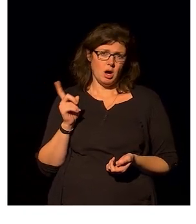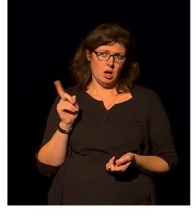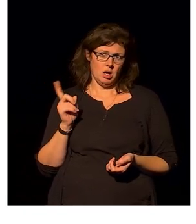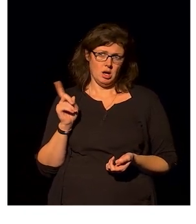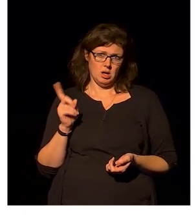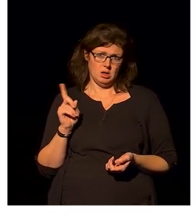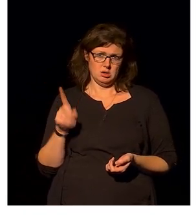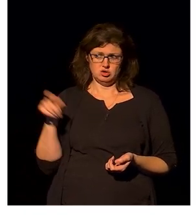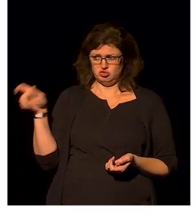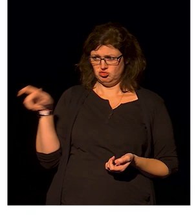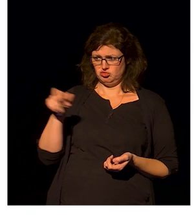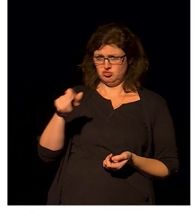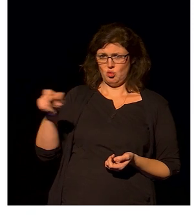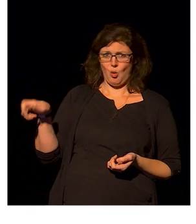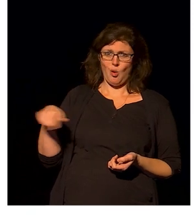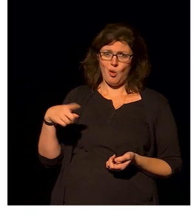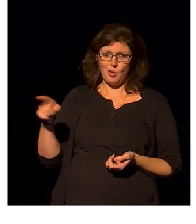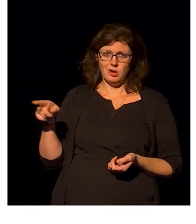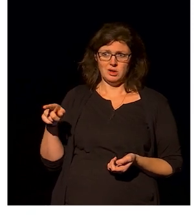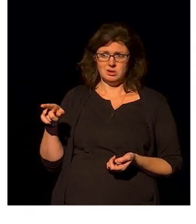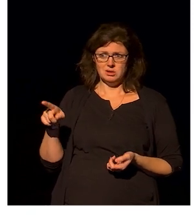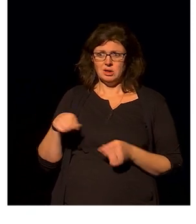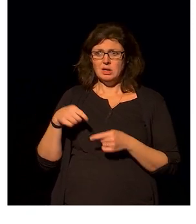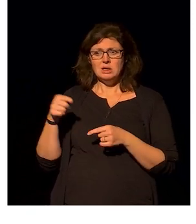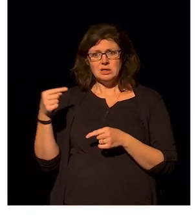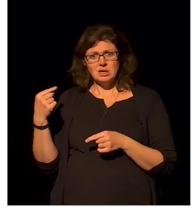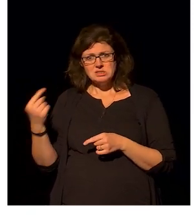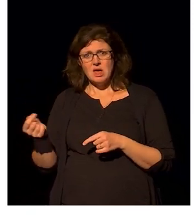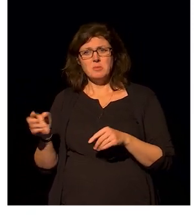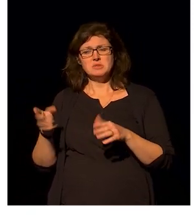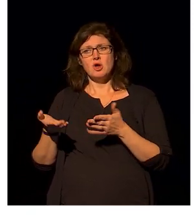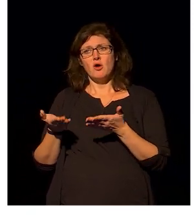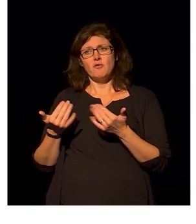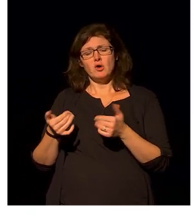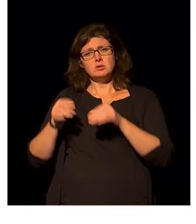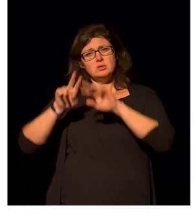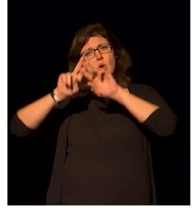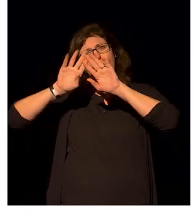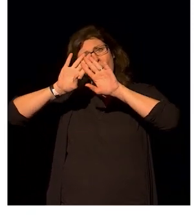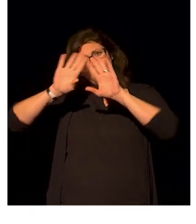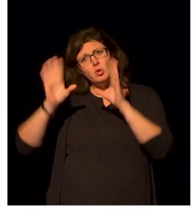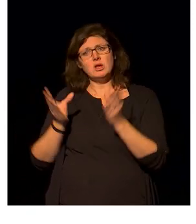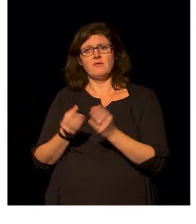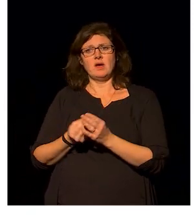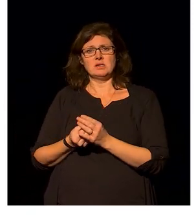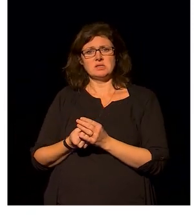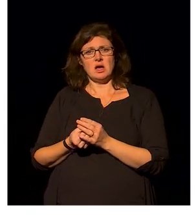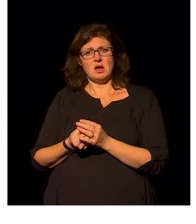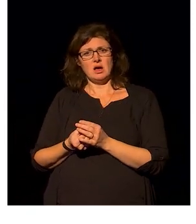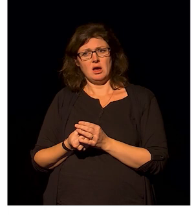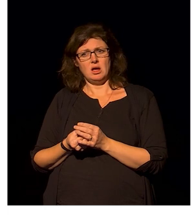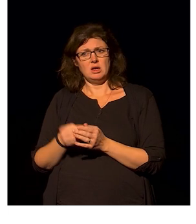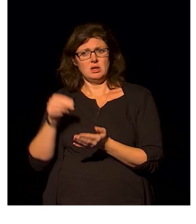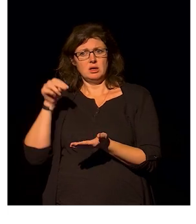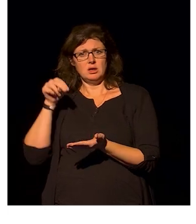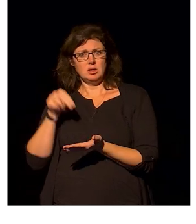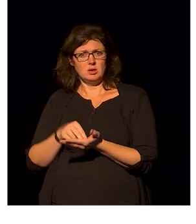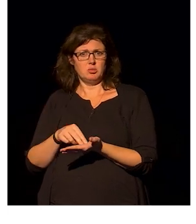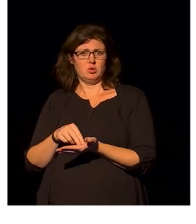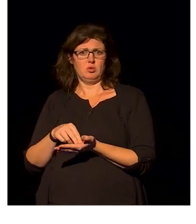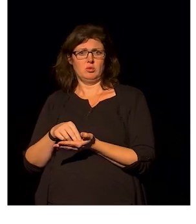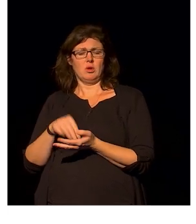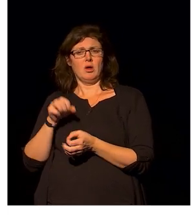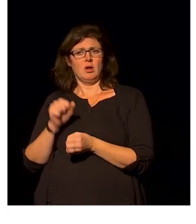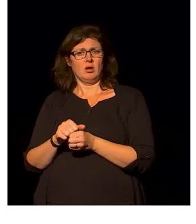moralischen Leuten, die von einem universalen Standpunkt aus argumentieren können, der ihnen der